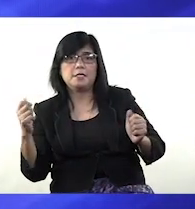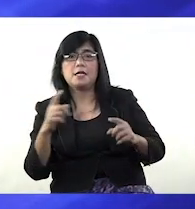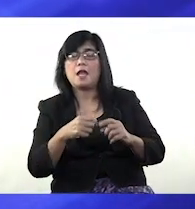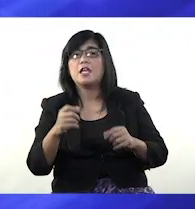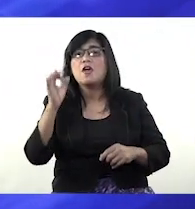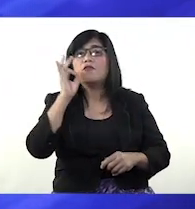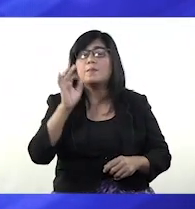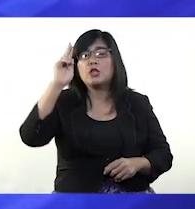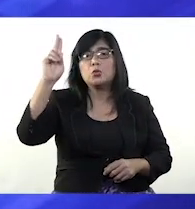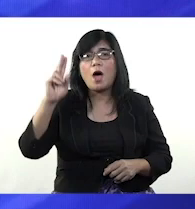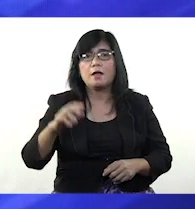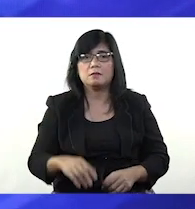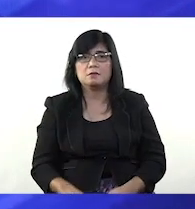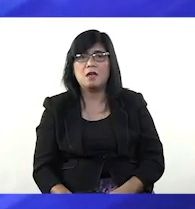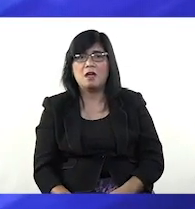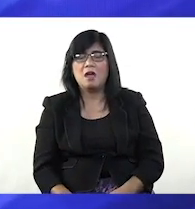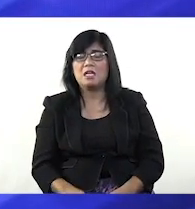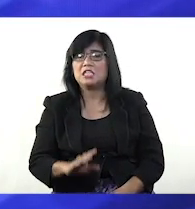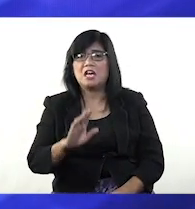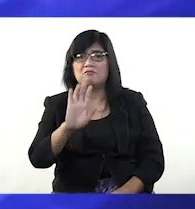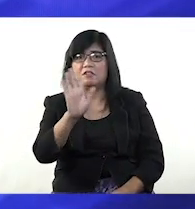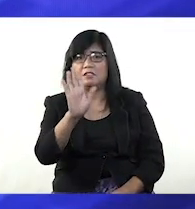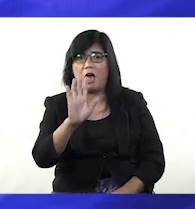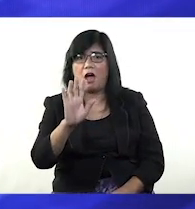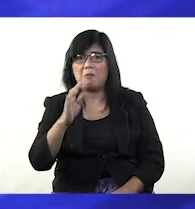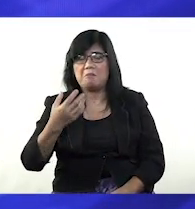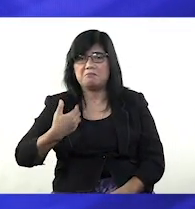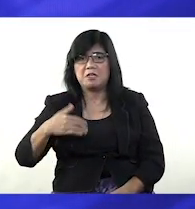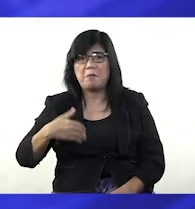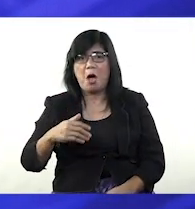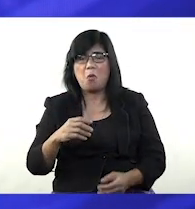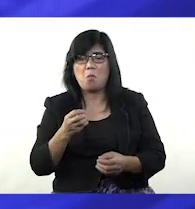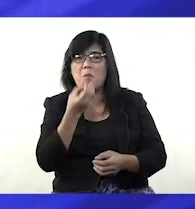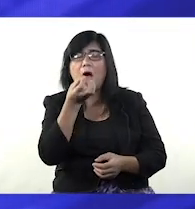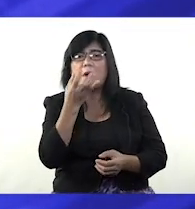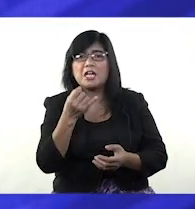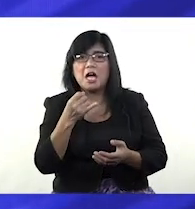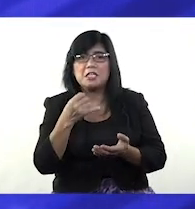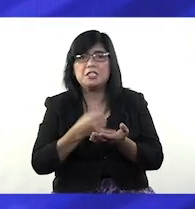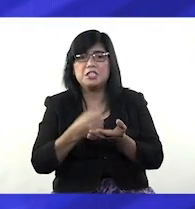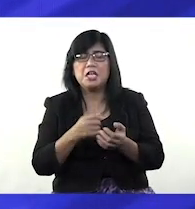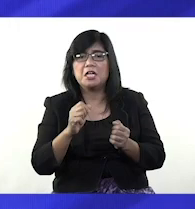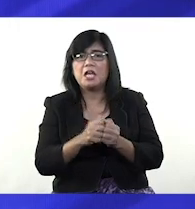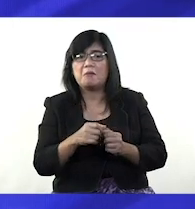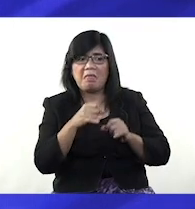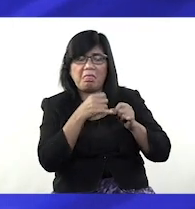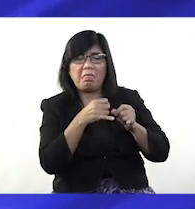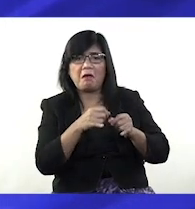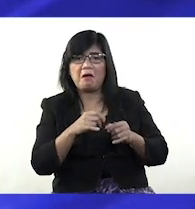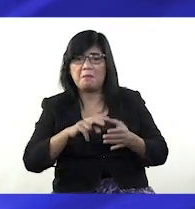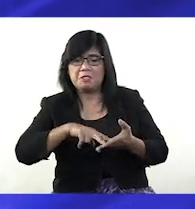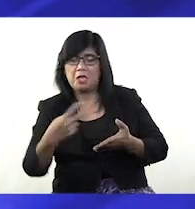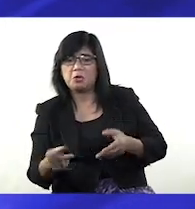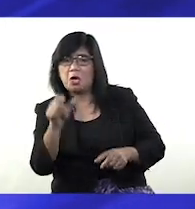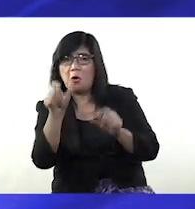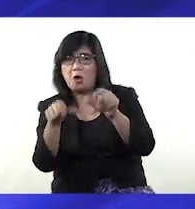ia tidak Mau mengabarkan Injil dengan menghina kira-kira Mau mengabarkan Injil dengan menjatuhkan orang ini tidak Mau mengabarkan Injil dengan